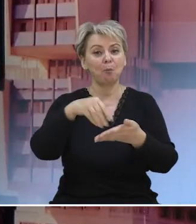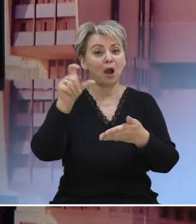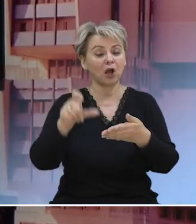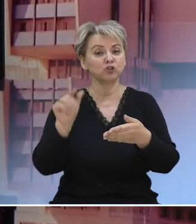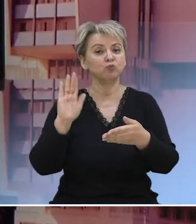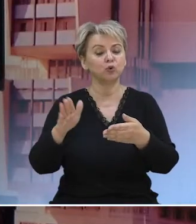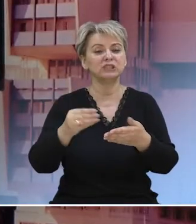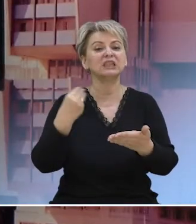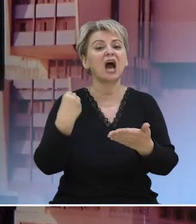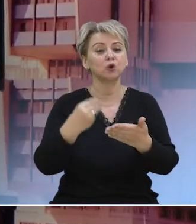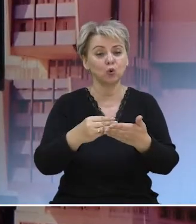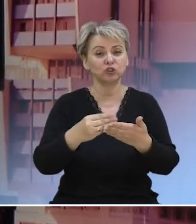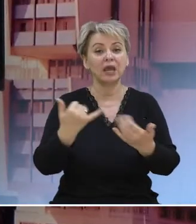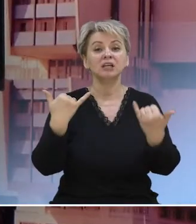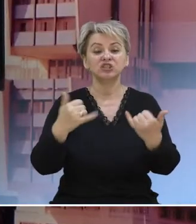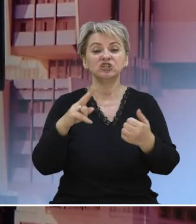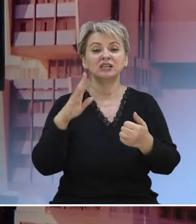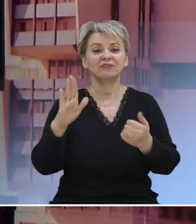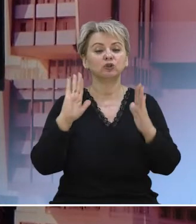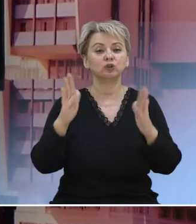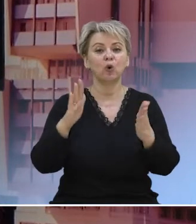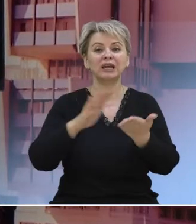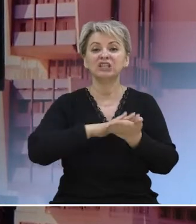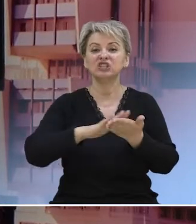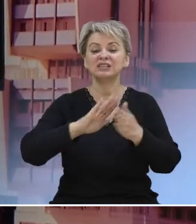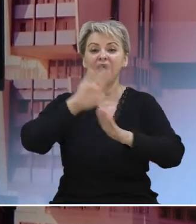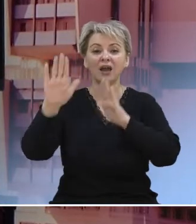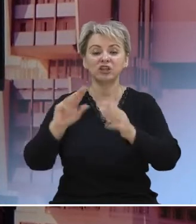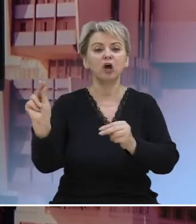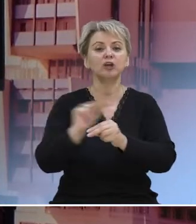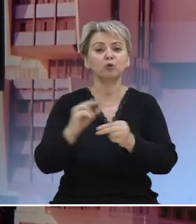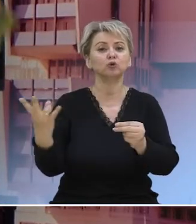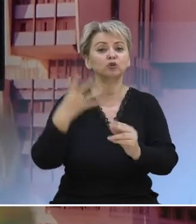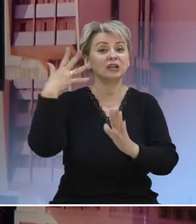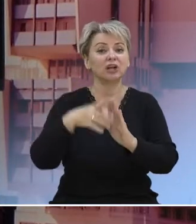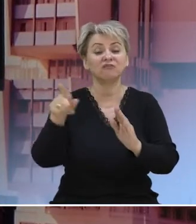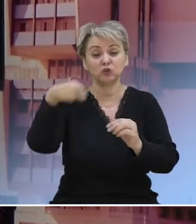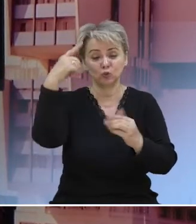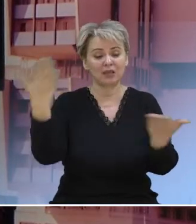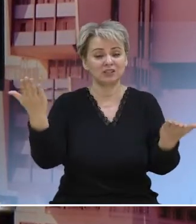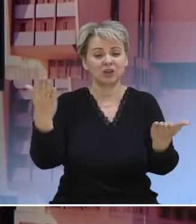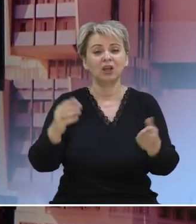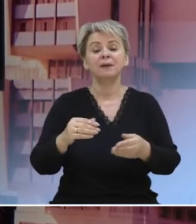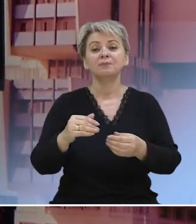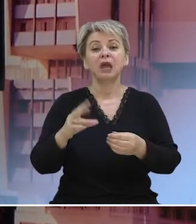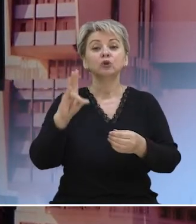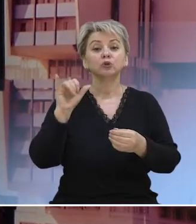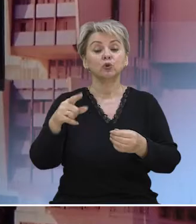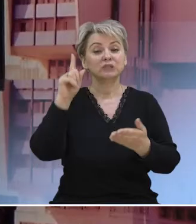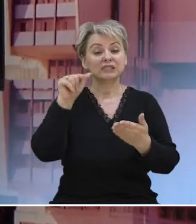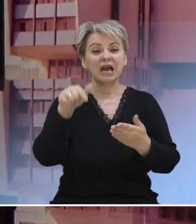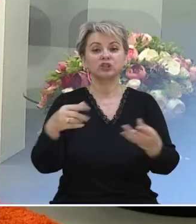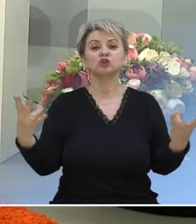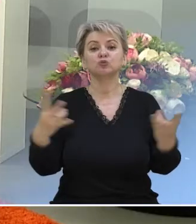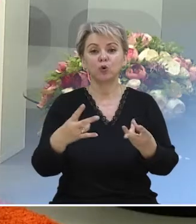что покупателю в целом она обойдется гораздо дороже, потому что сейчас в квартире только чистовая отделка, еще на ремонт тратится. Вы с ума сошли, что ли, в конце концов?